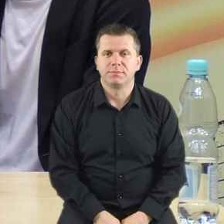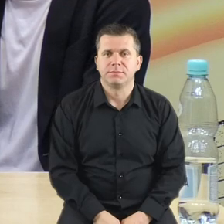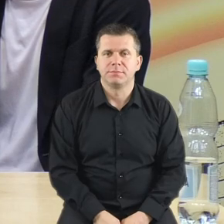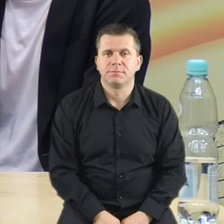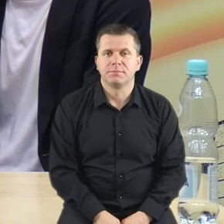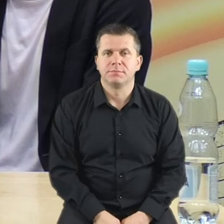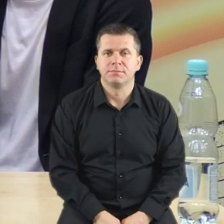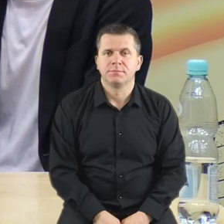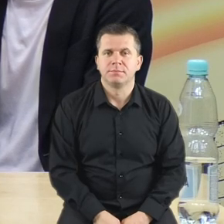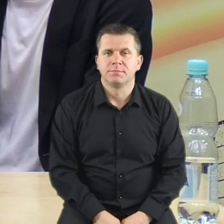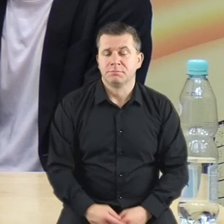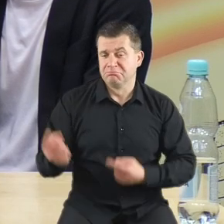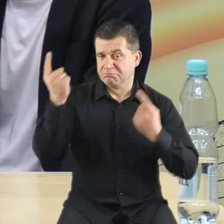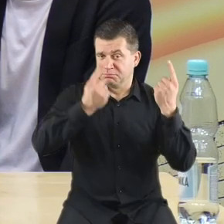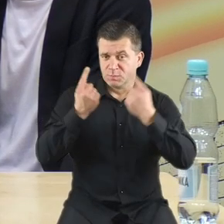wydaje mi się, że